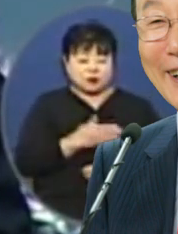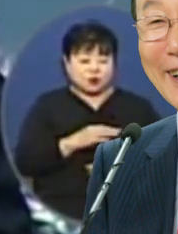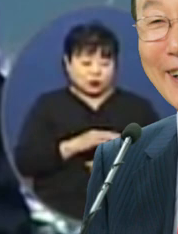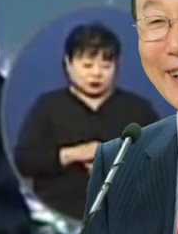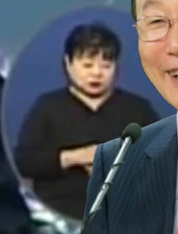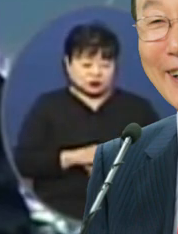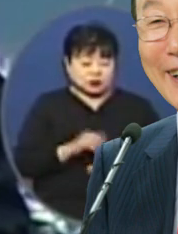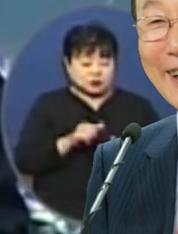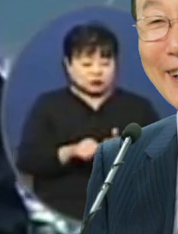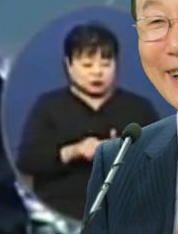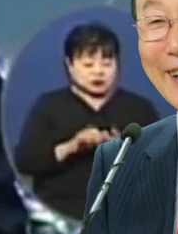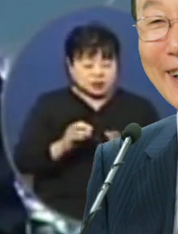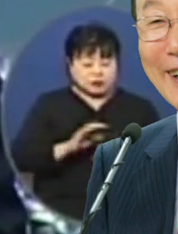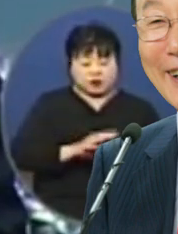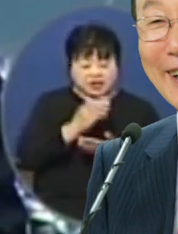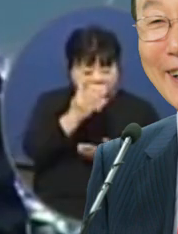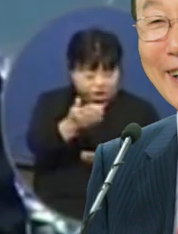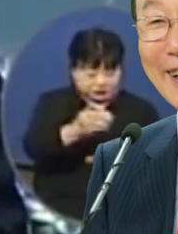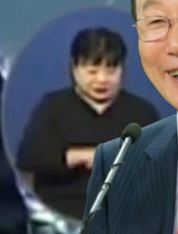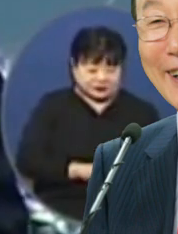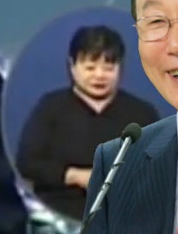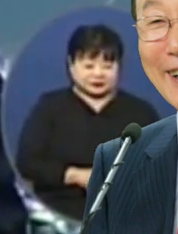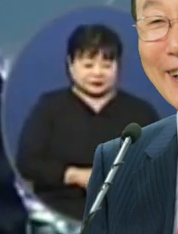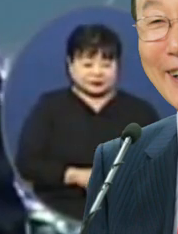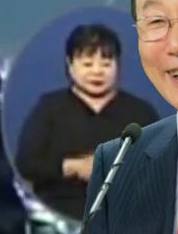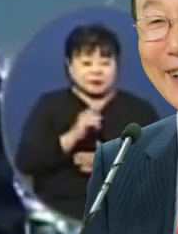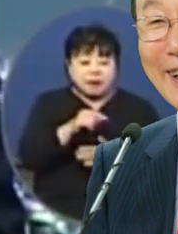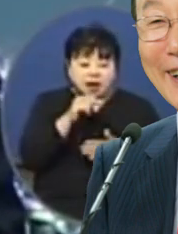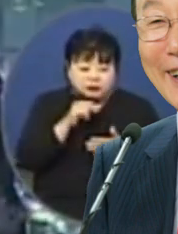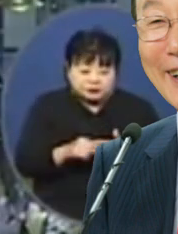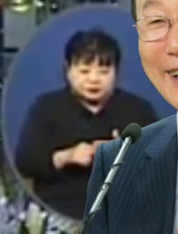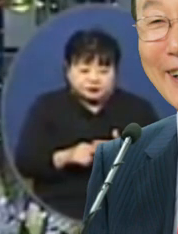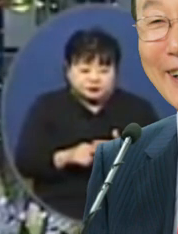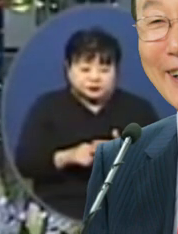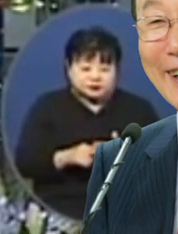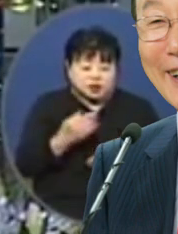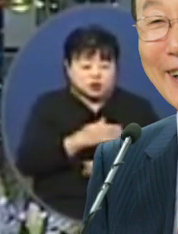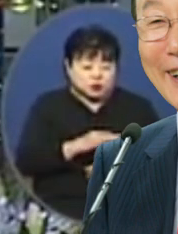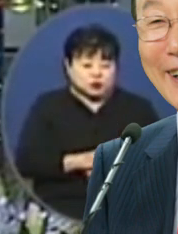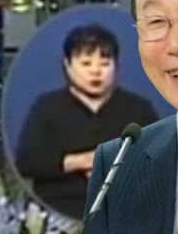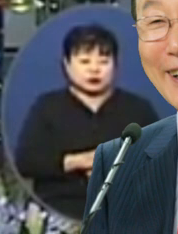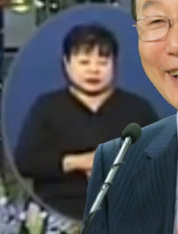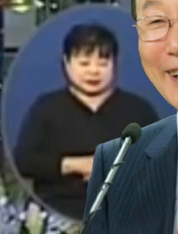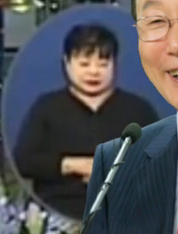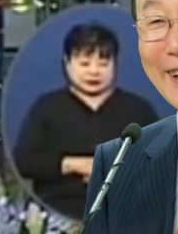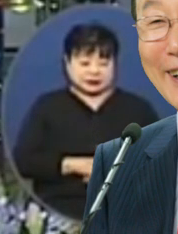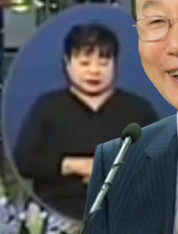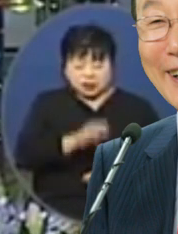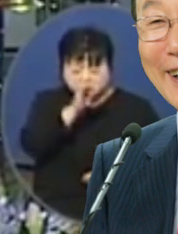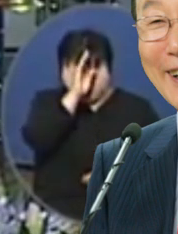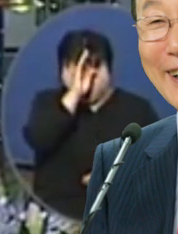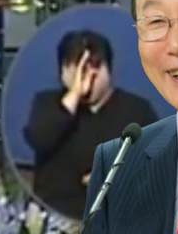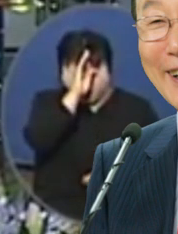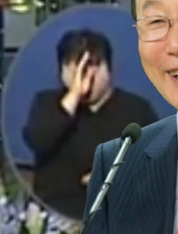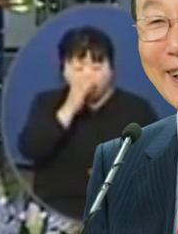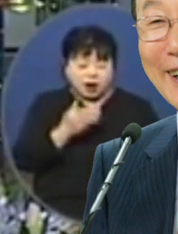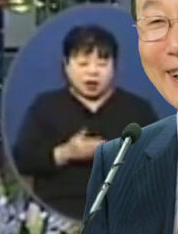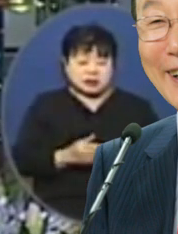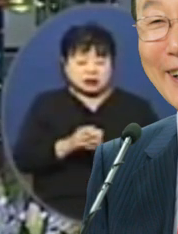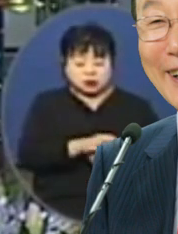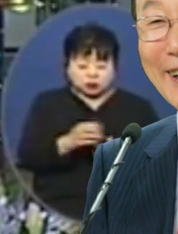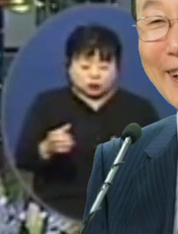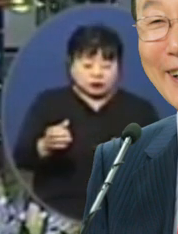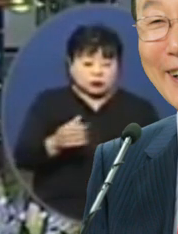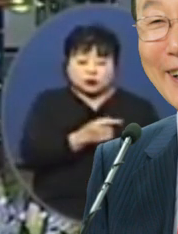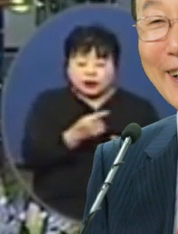육체와 물질 세계를 변화시켜 주시는 것입니다. 마음과 육체의 가시적 병에서 노여남을 얻는